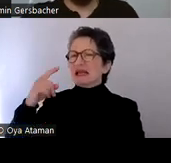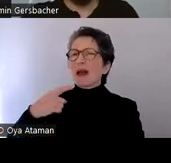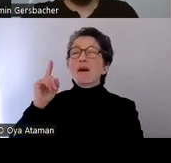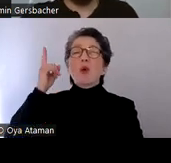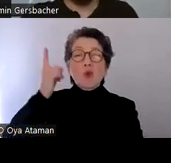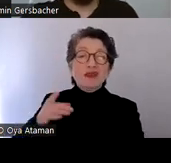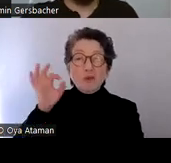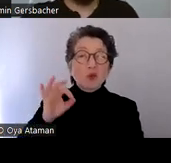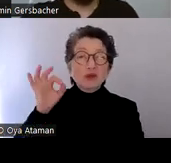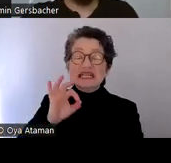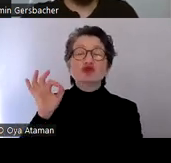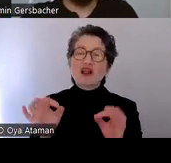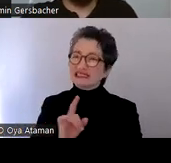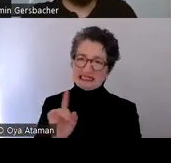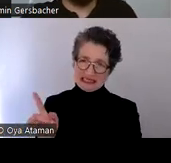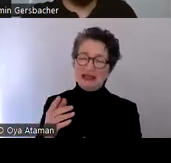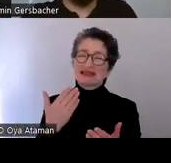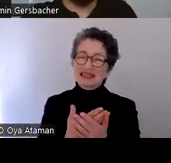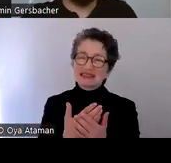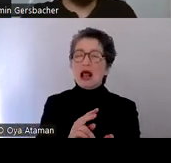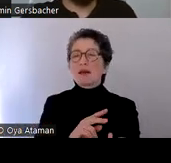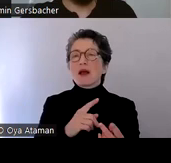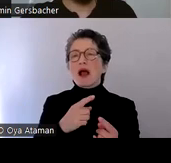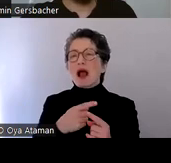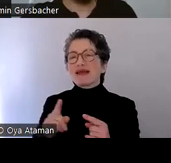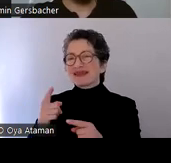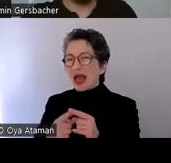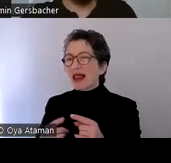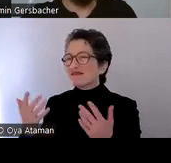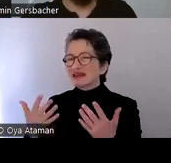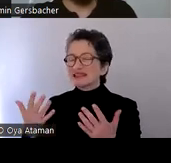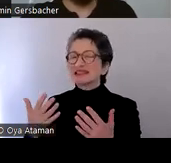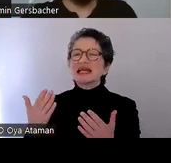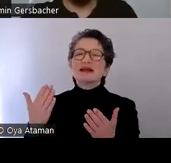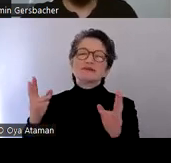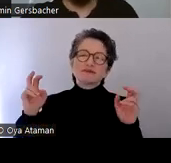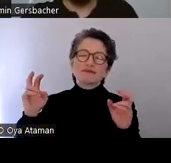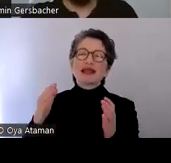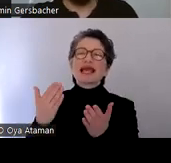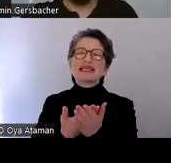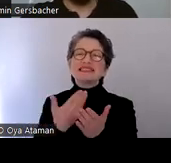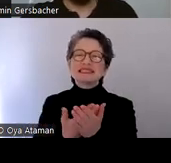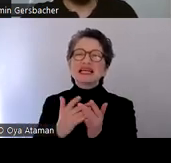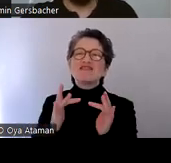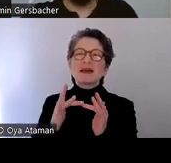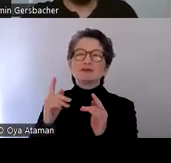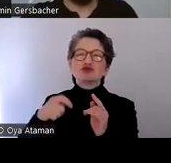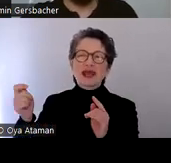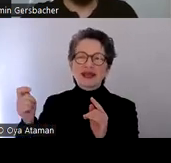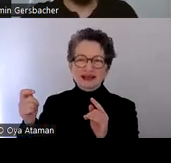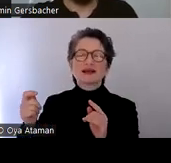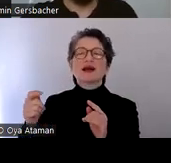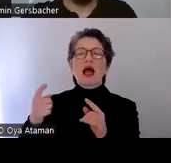Teil vom Easy Web Check. Ist jetzt heute, glaube ich, nicht mehr mit drin, aber im normalen Easy Web Check verwenden wir zusätzlich später